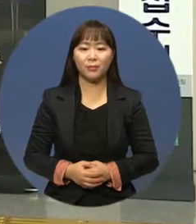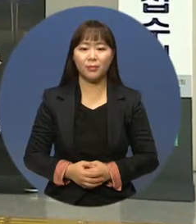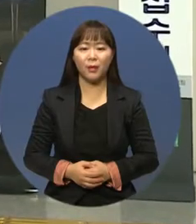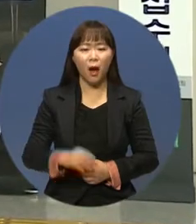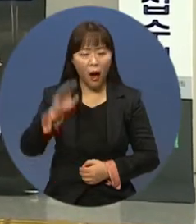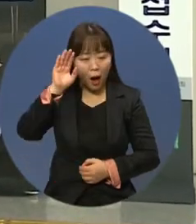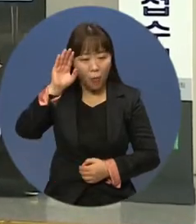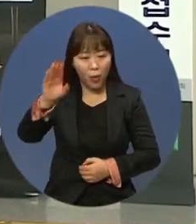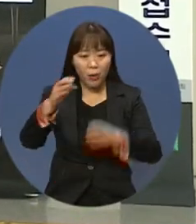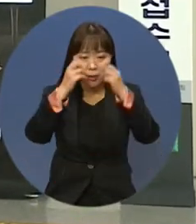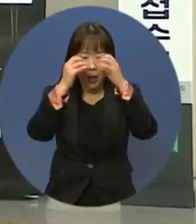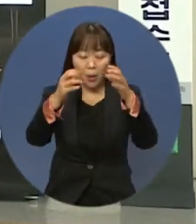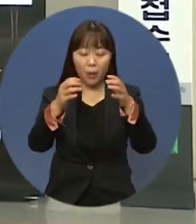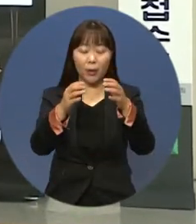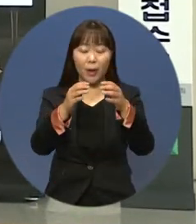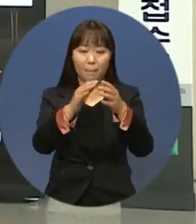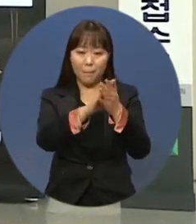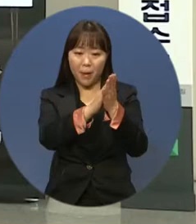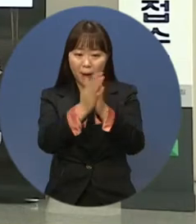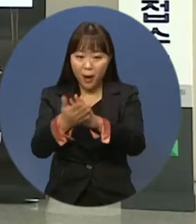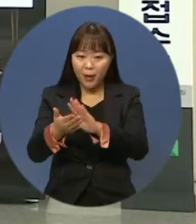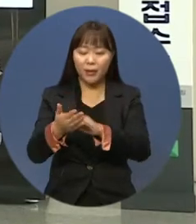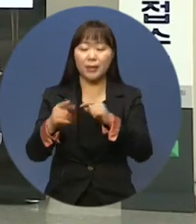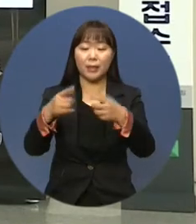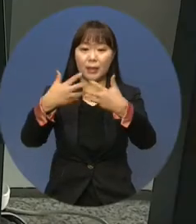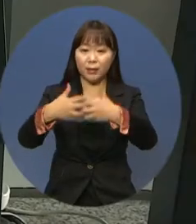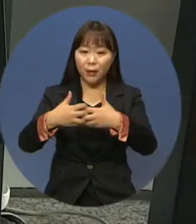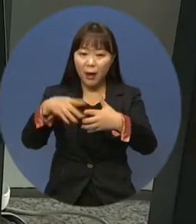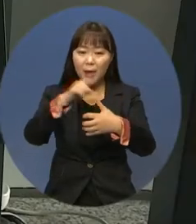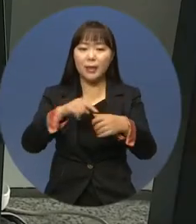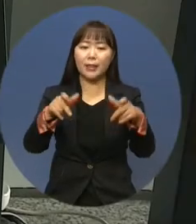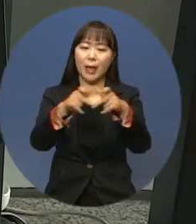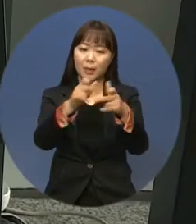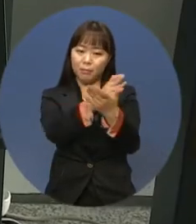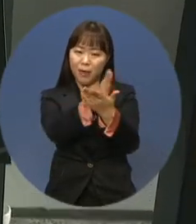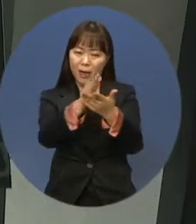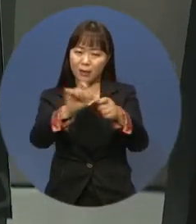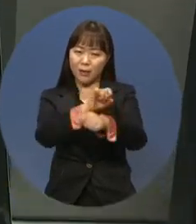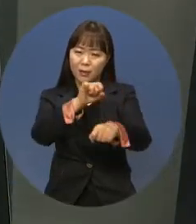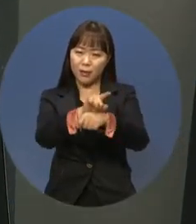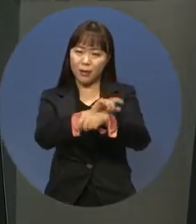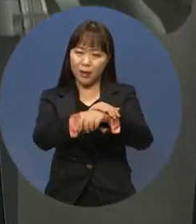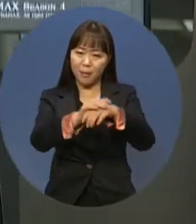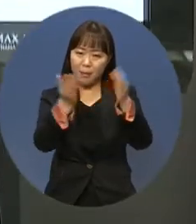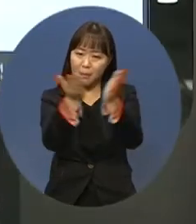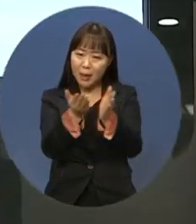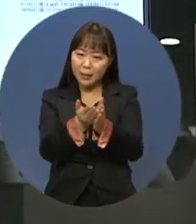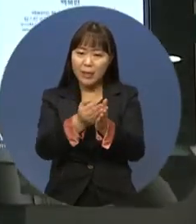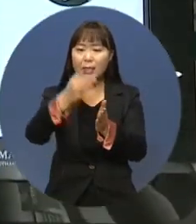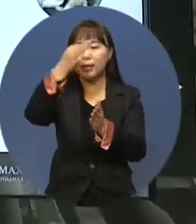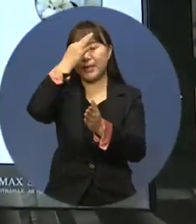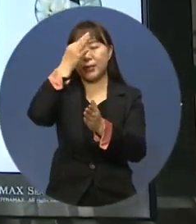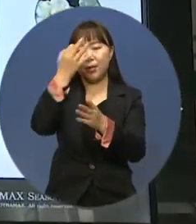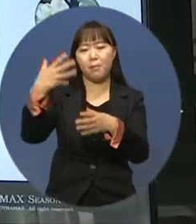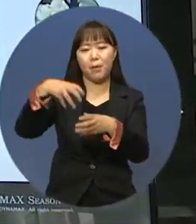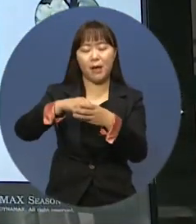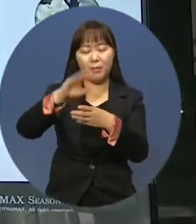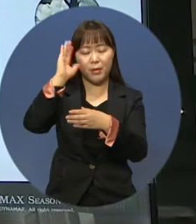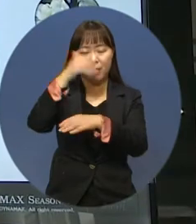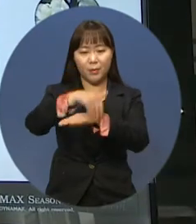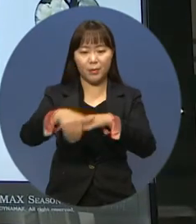앞으로 새롭게 도입되는 무인민원발급기 에 장애 위험과 특성에 맞는 기능이 추가돼 전망입니다